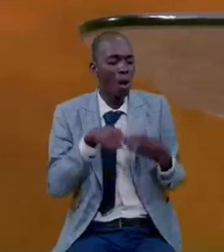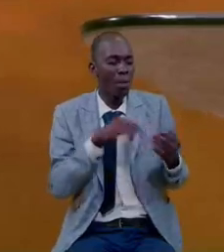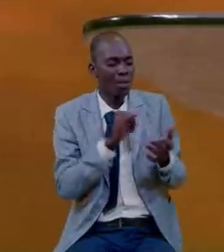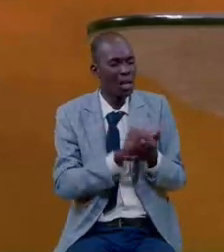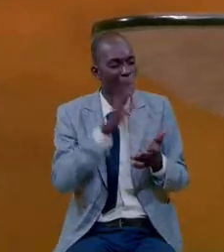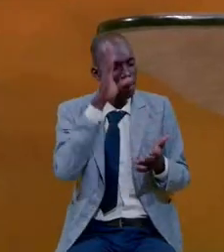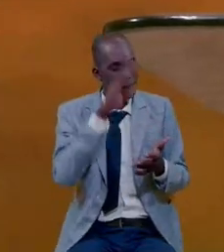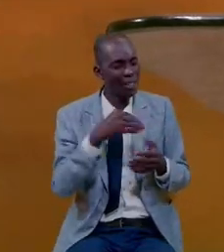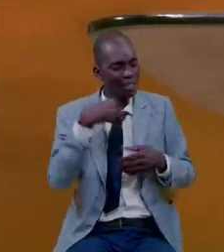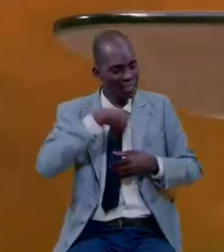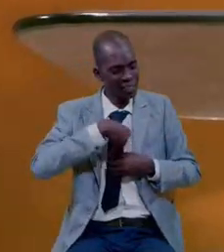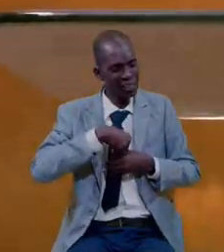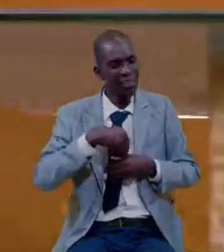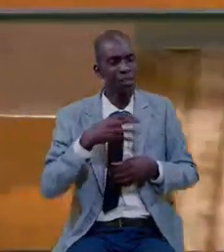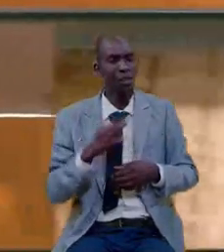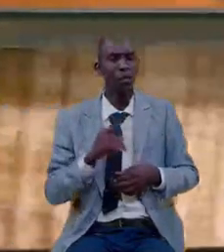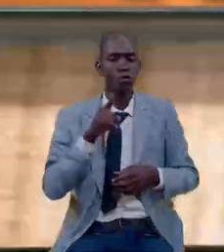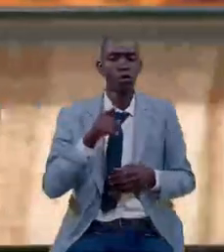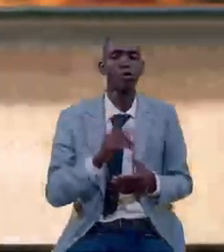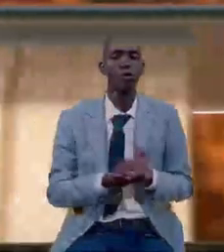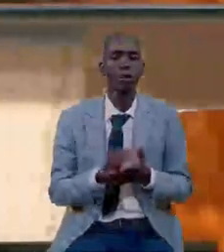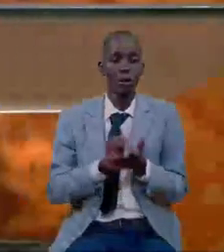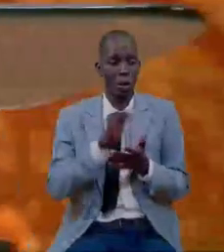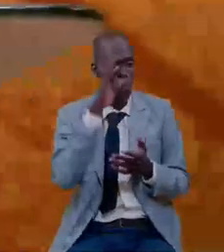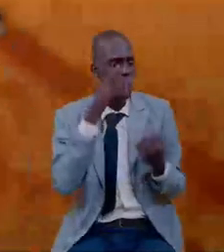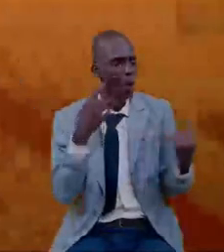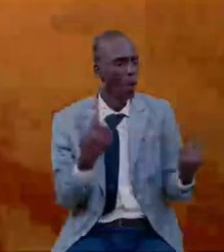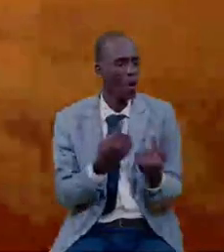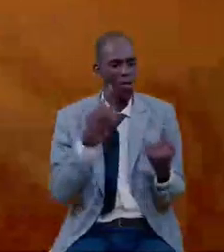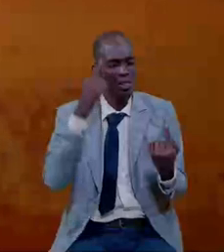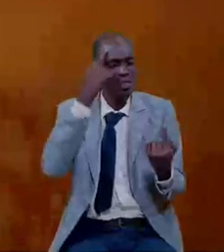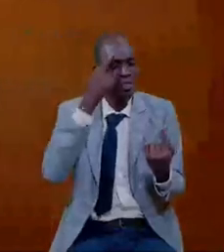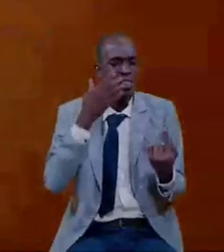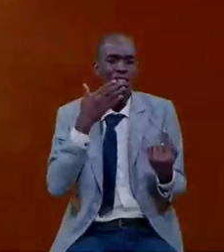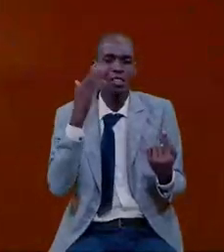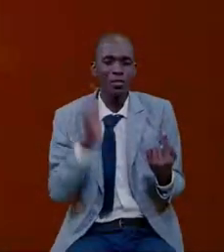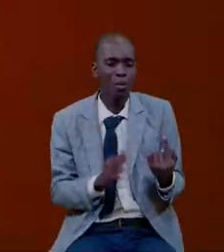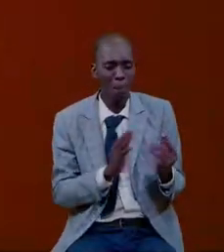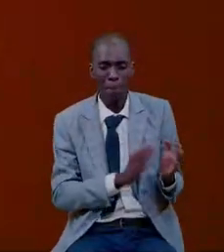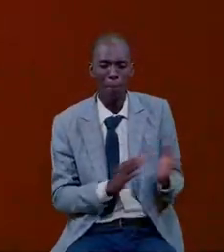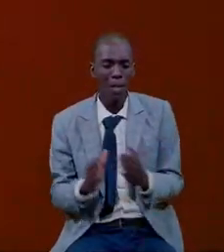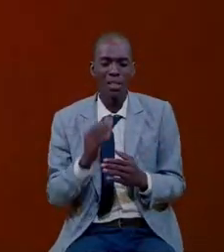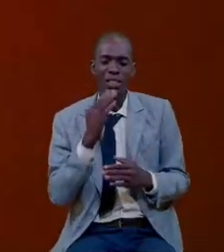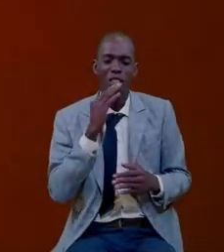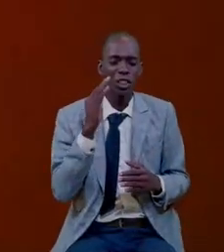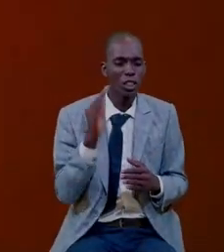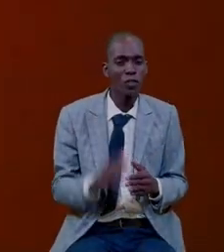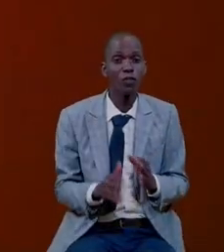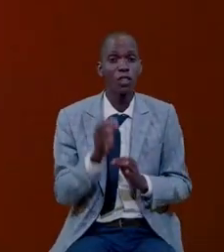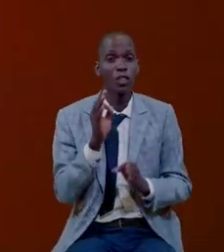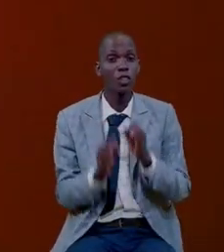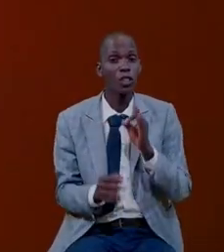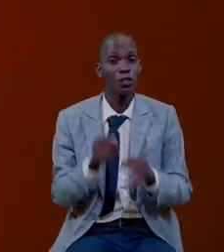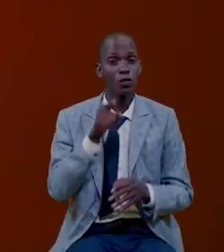qui chaque fois pense au mal, imagine le mal, rêve à faire le mal. Dis-moi si tu